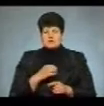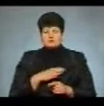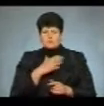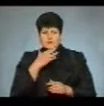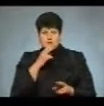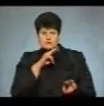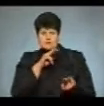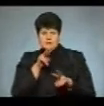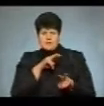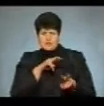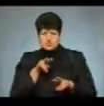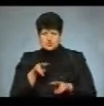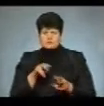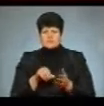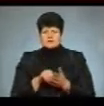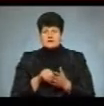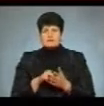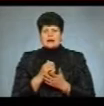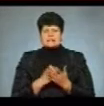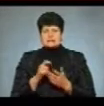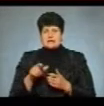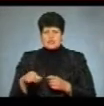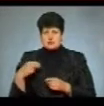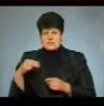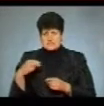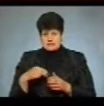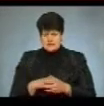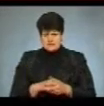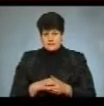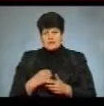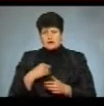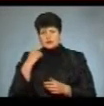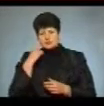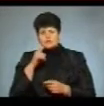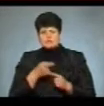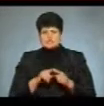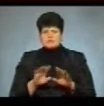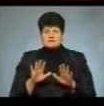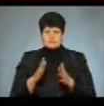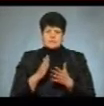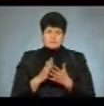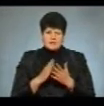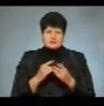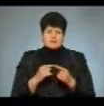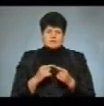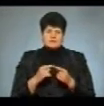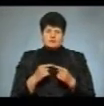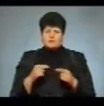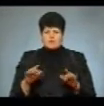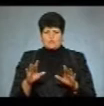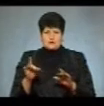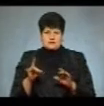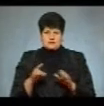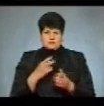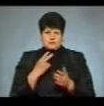спостерігачів, представників кандидатів в президенти. Тобто, я думаю, що такі випадки мали би в будь-якому разі проявитися. Я надію, що